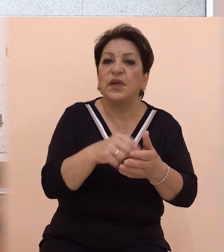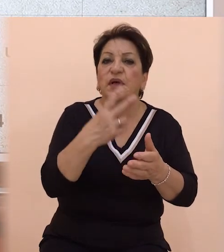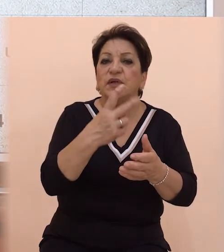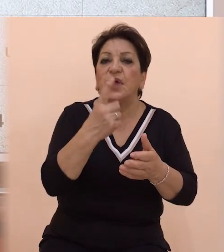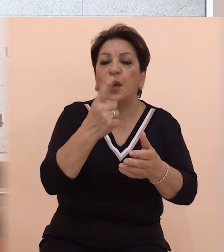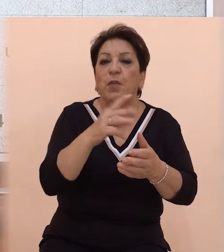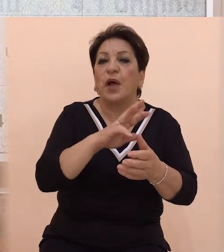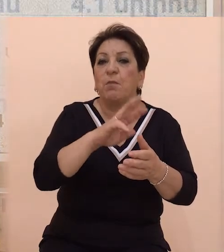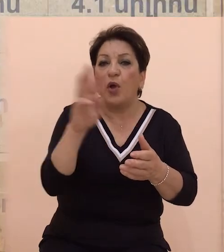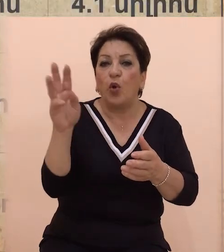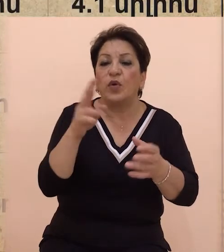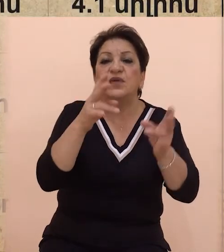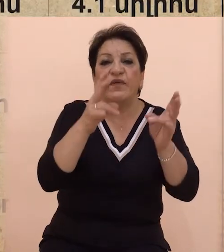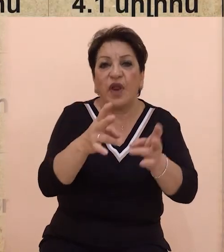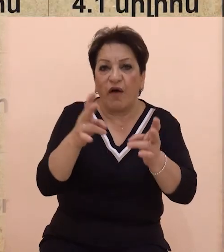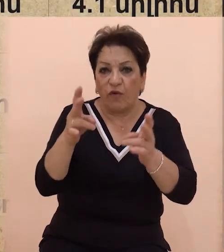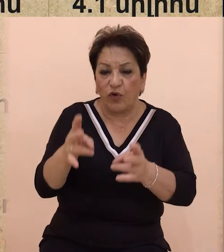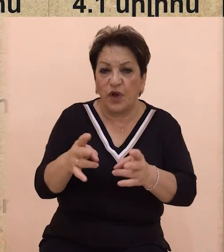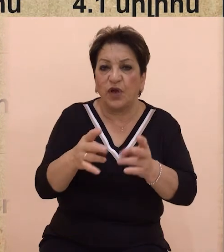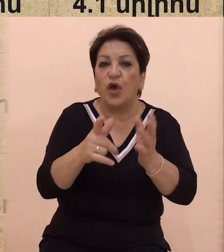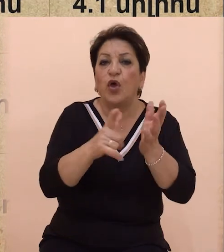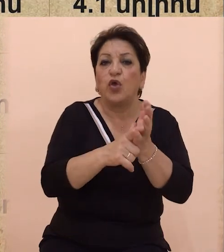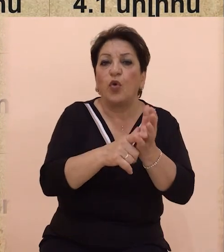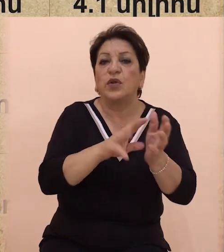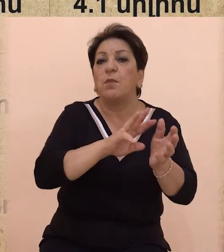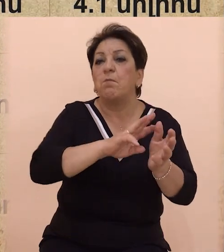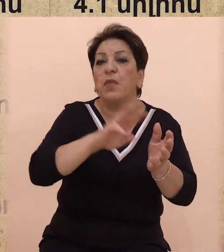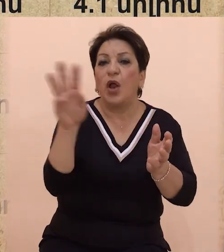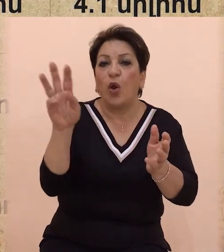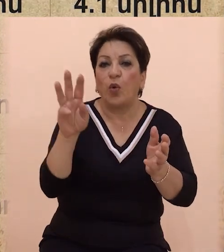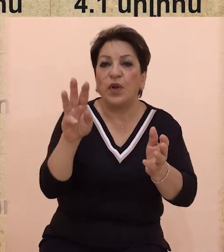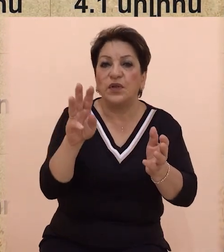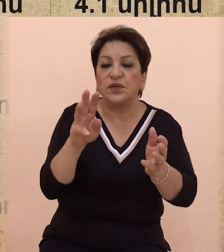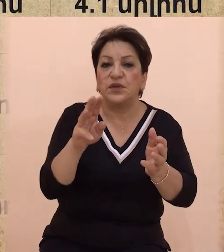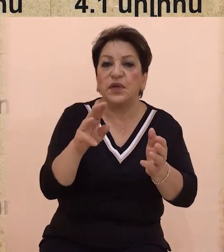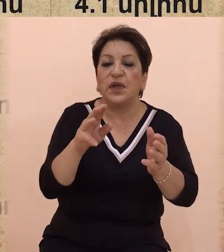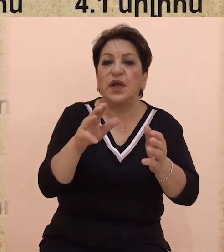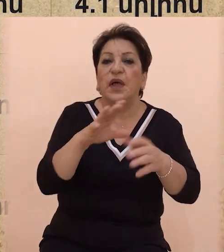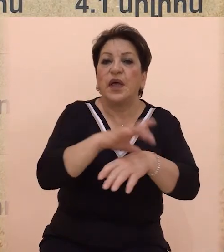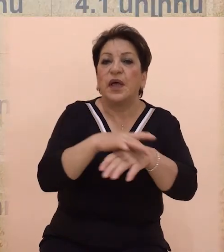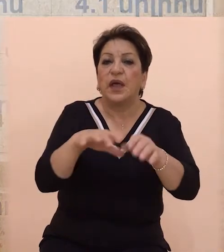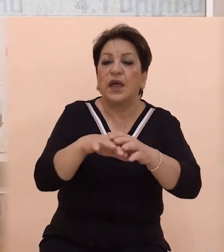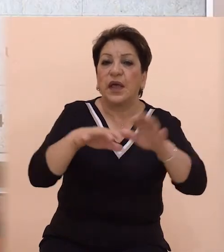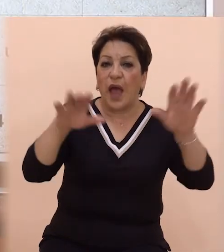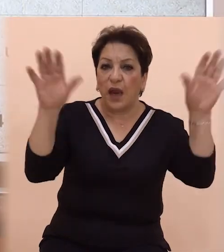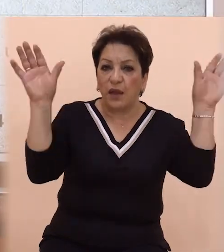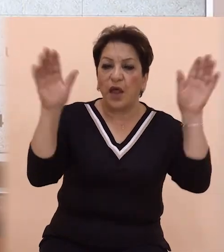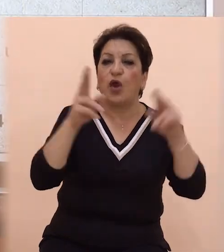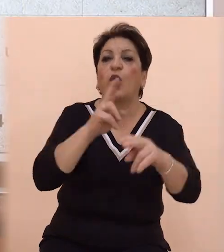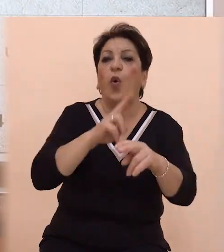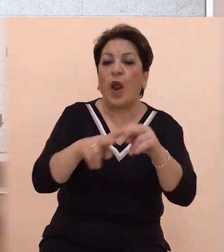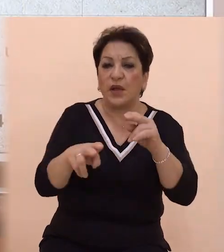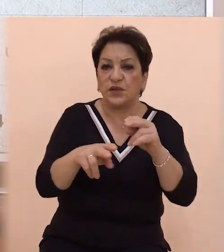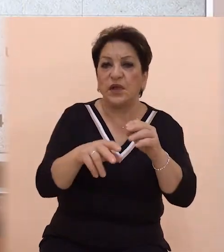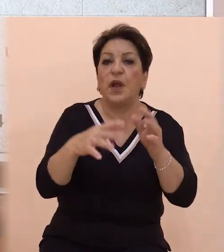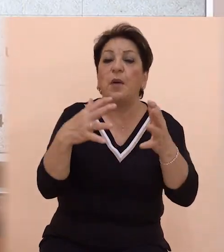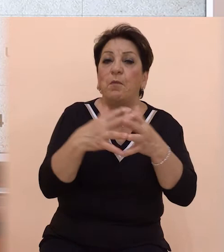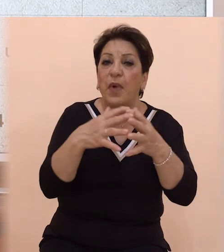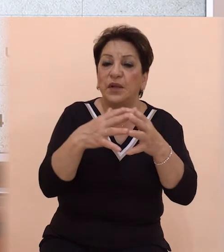միլյոնից ավել վիրավորներ և 7 միլյոնից ավել գերիներ ու անհայտ գորացնե հենց